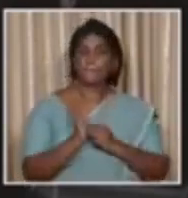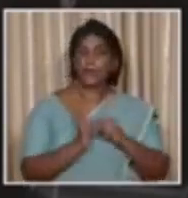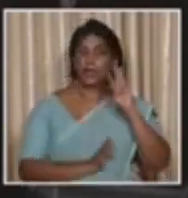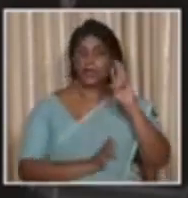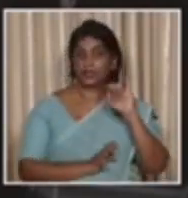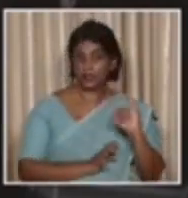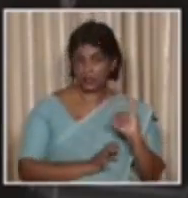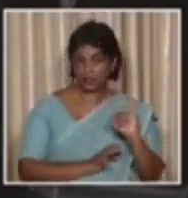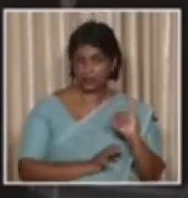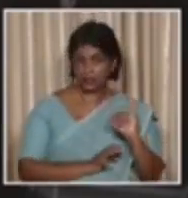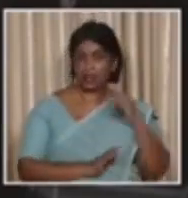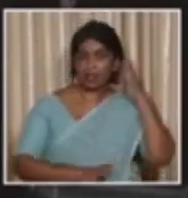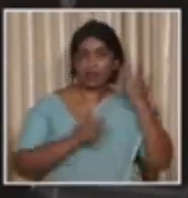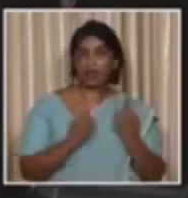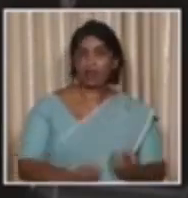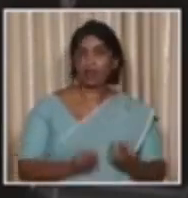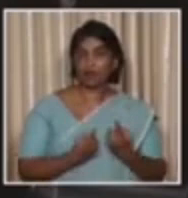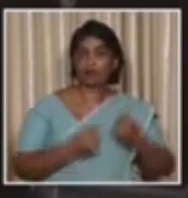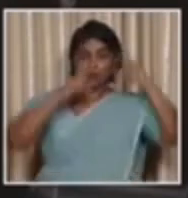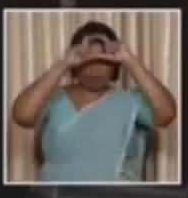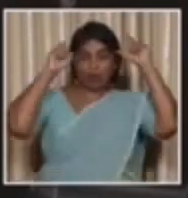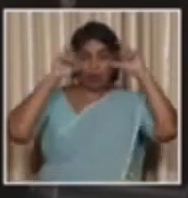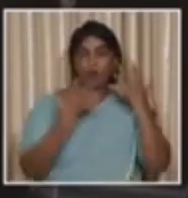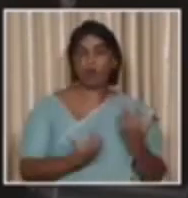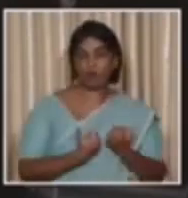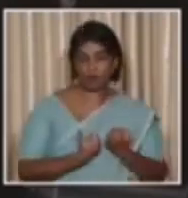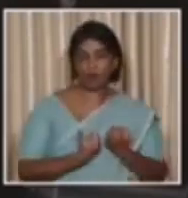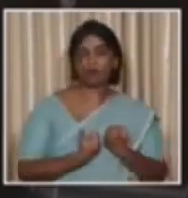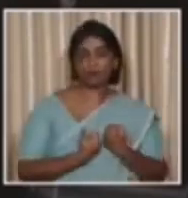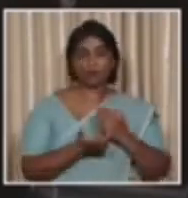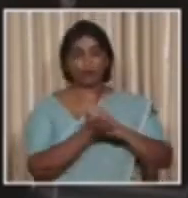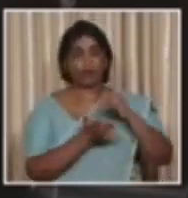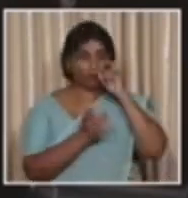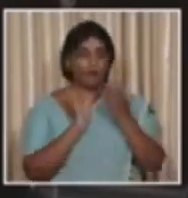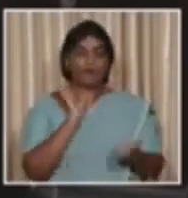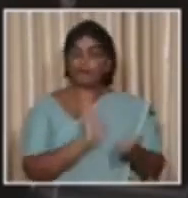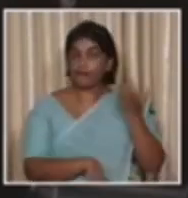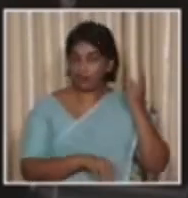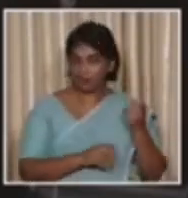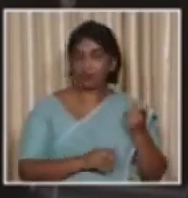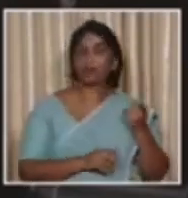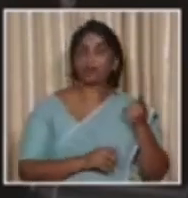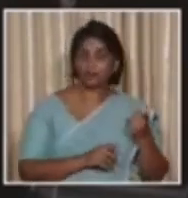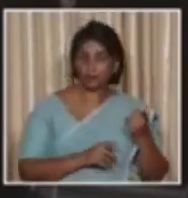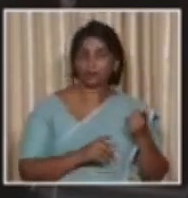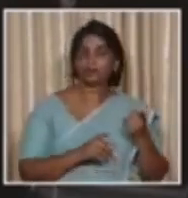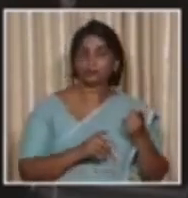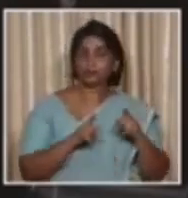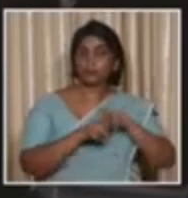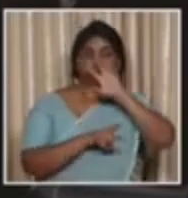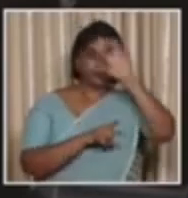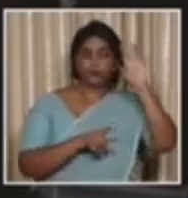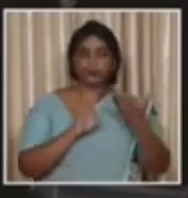36ක් ලෝකයේ අවශ්‍යතාවය නර්සස්ලාගේ, කෙයාගිවර්ස්ලාගේ අවශ්‍යතාවය ඊටත් වඩා වැඩි. ඒජින් පොපියුලේෂන් එක අනිත්